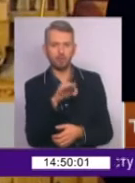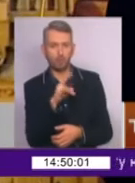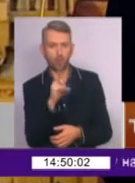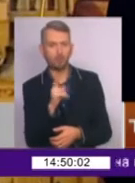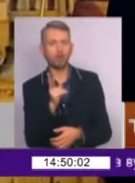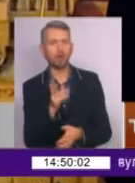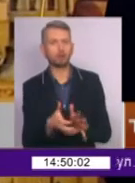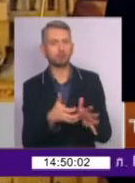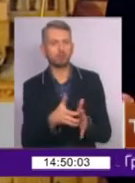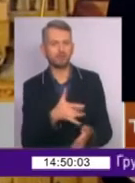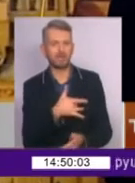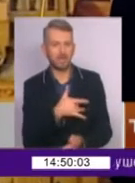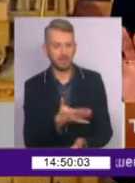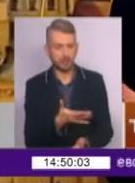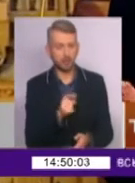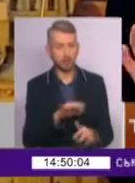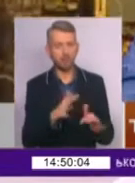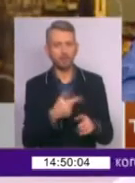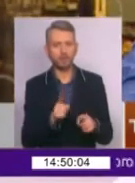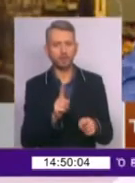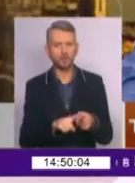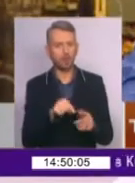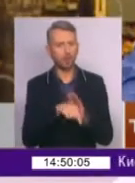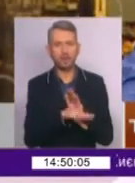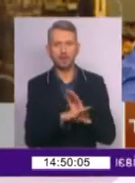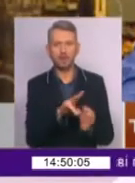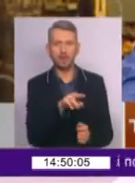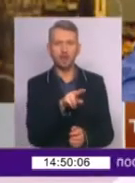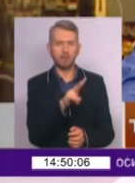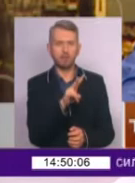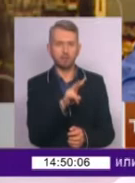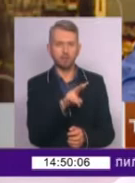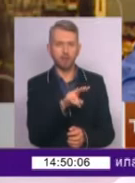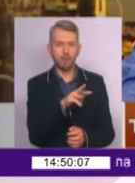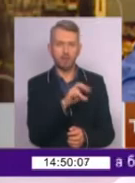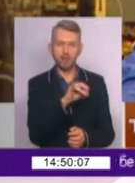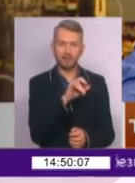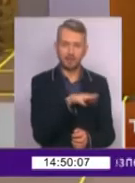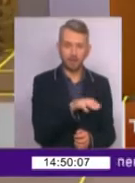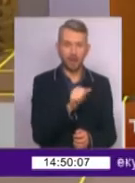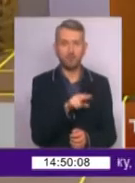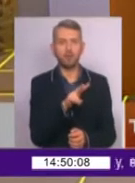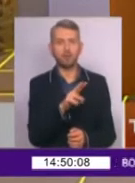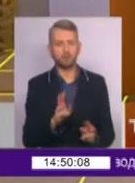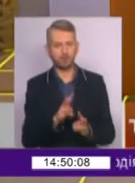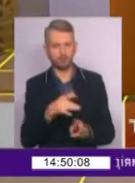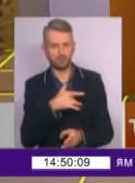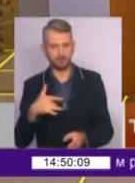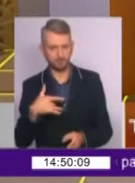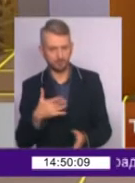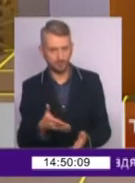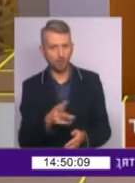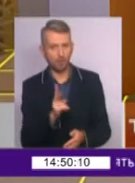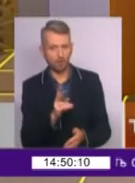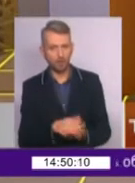серця. Це в даному випадку це контекст не менінгіту, а пневмонії, тому що вони мають підвищений ризик хворіти на пневмонії.